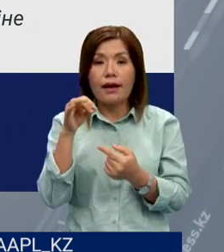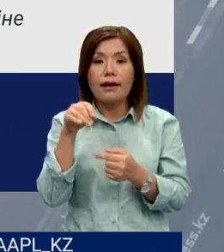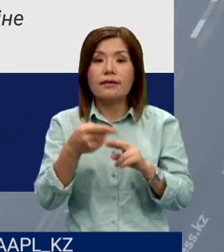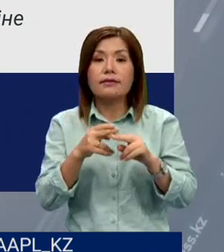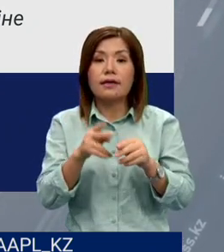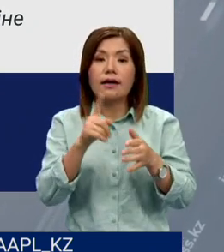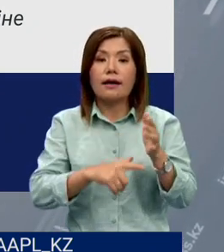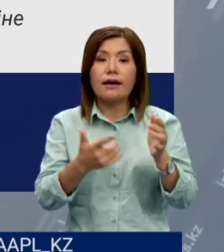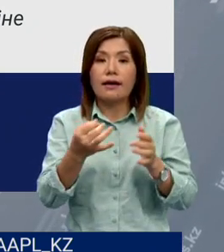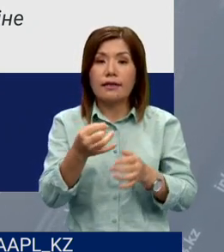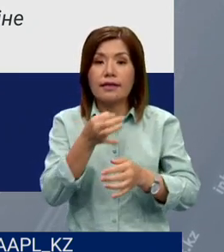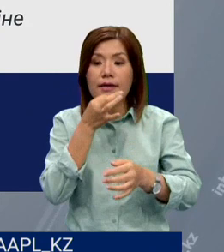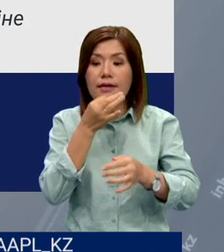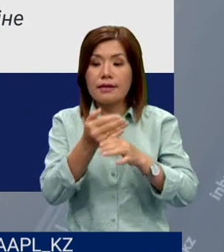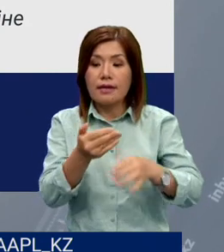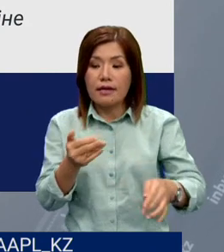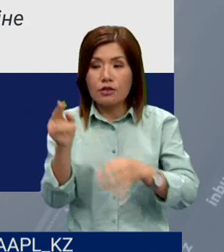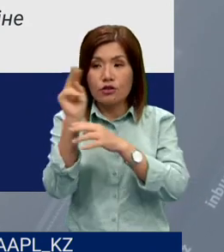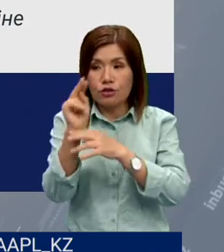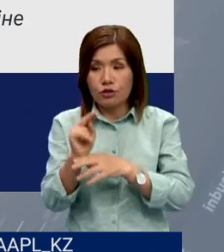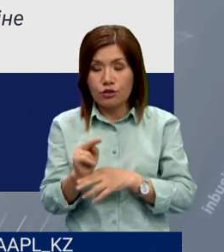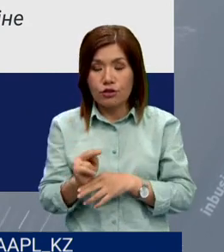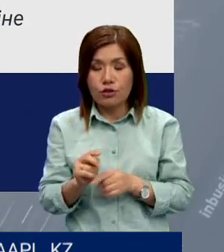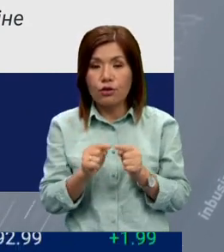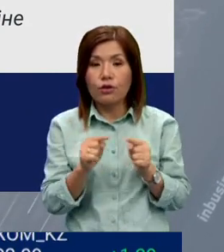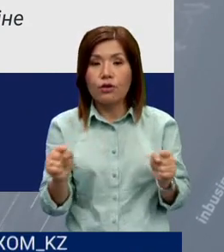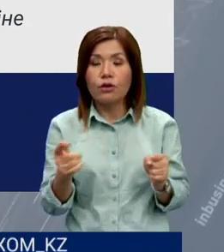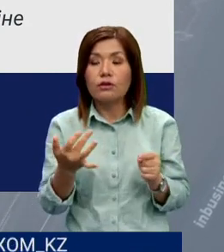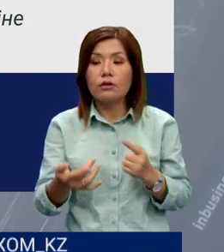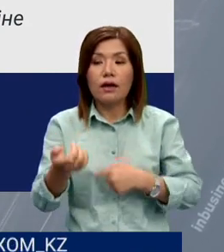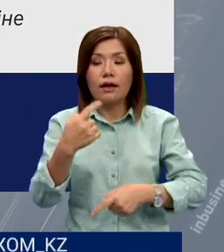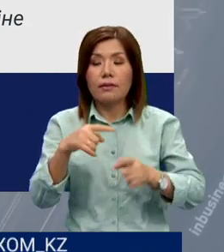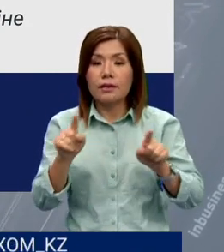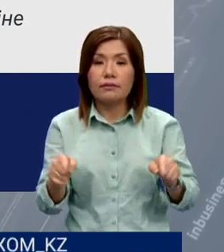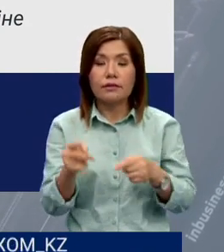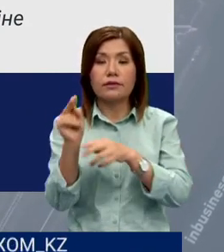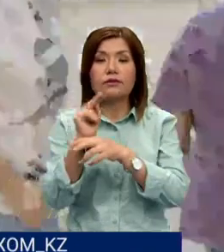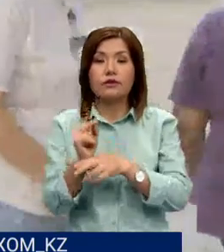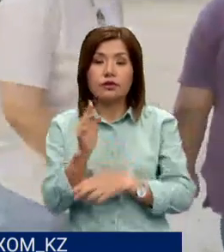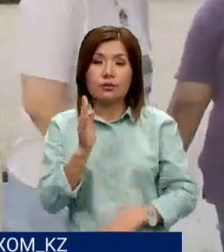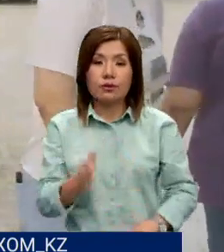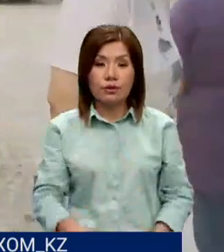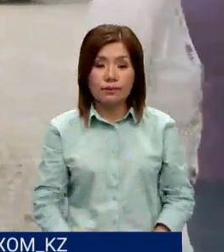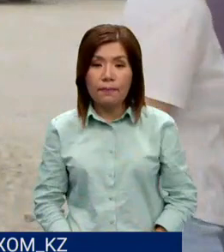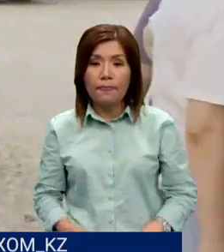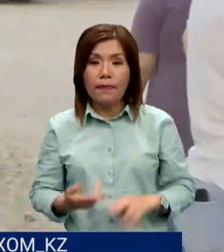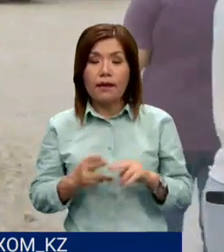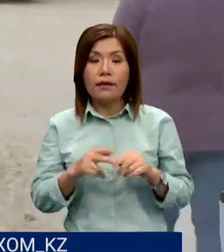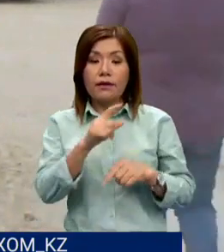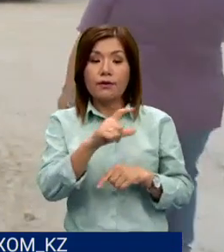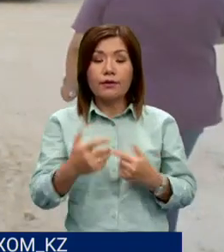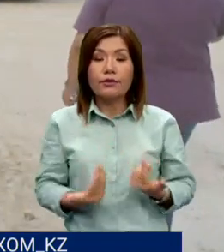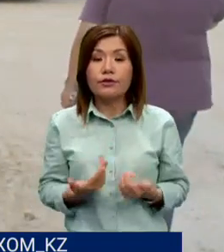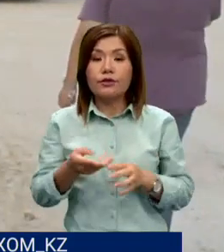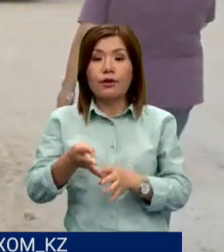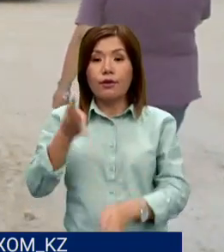берілген кепілдік уақытының өтпеуіне байланысты жөндеу жұмысының көлеміне қарай қайта жөндеу жүргіземіз. Алайда ол үшін тұрғындар